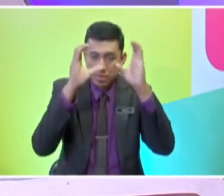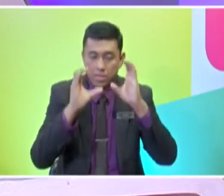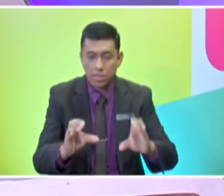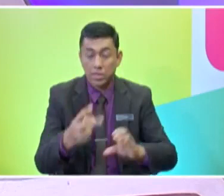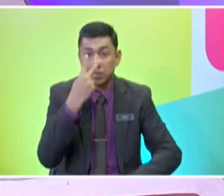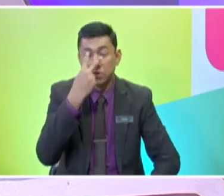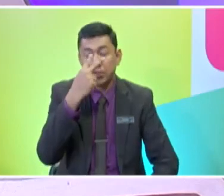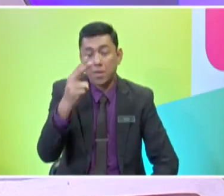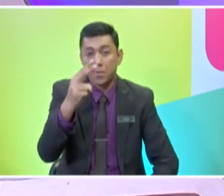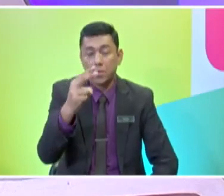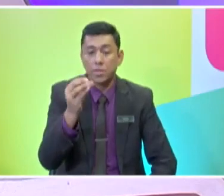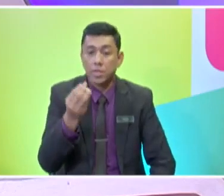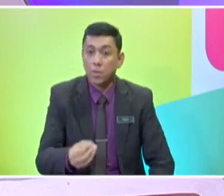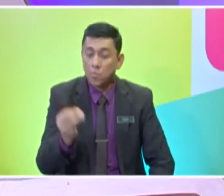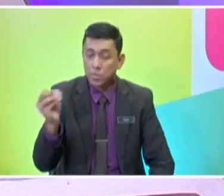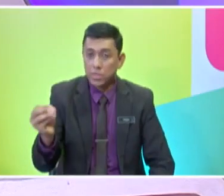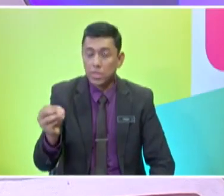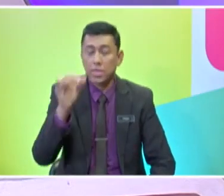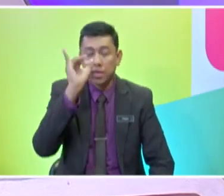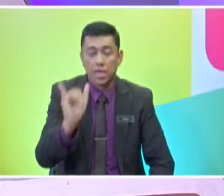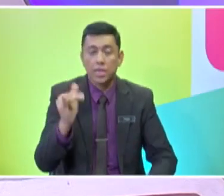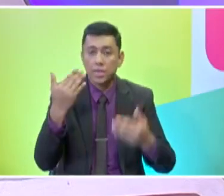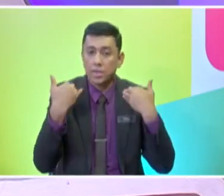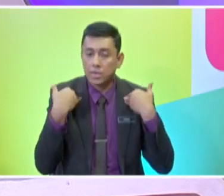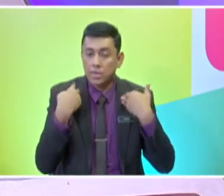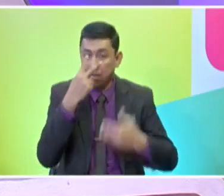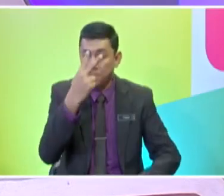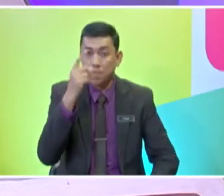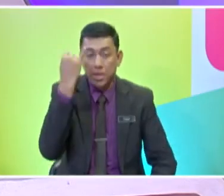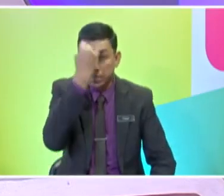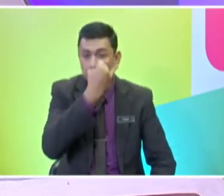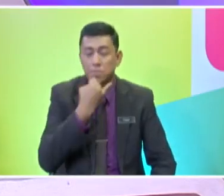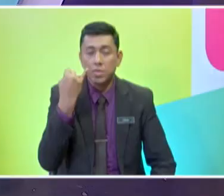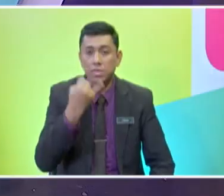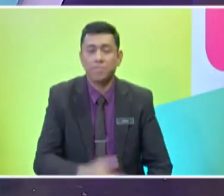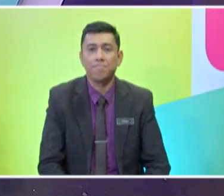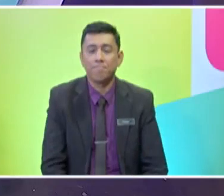menampakkan objek tersebut membentuk image yang kita mendaki selaras dengan tajuk